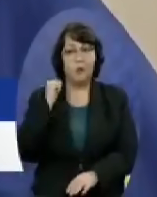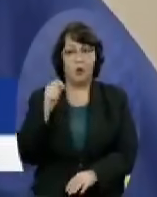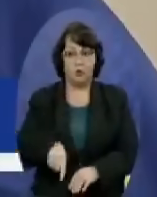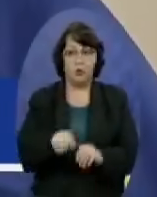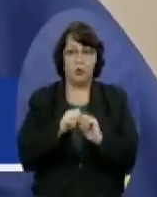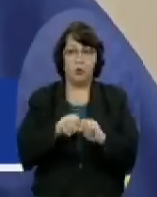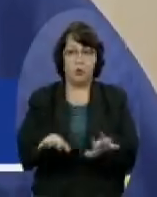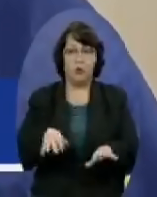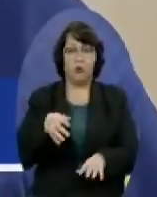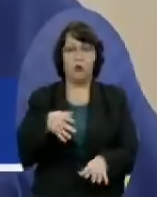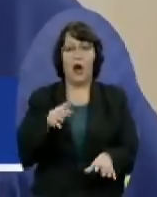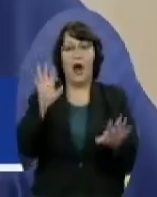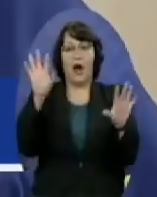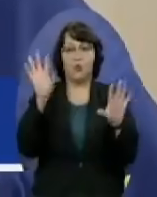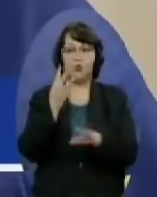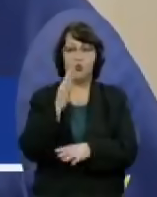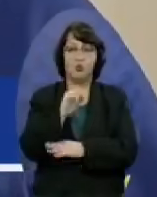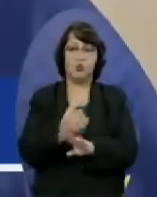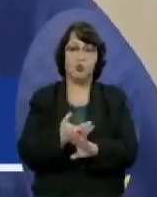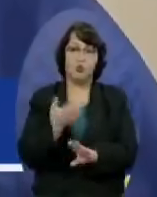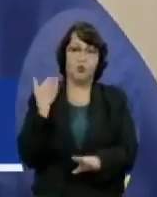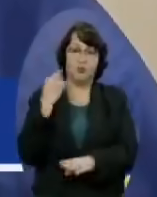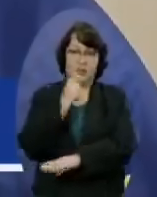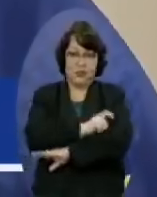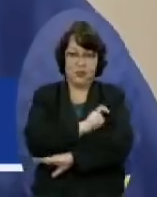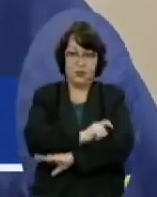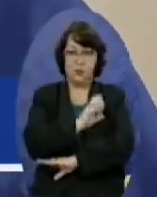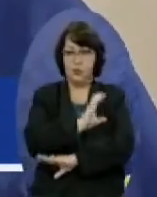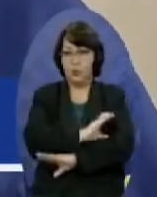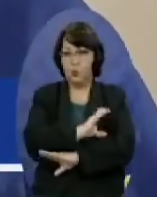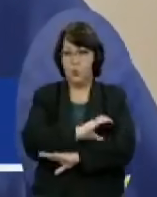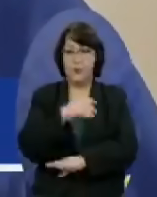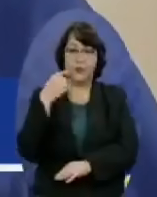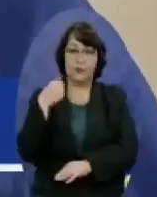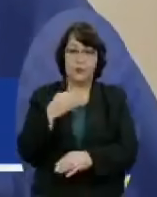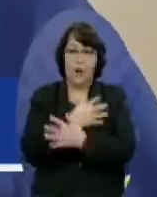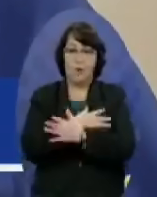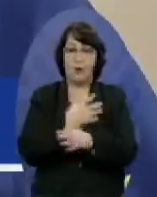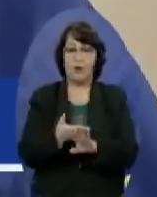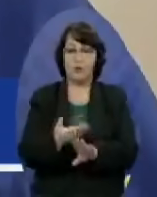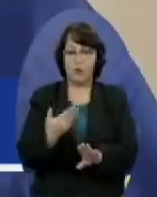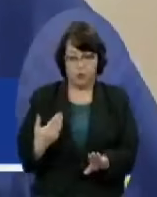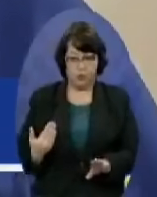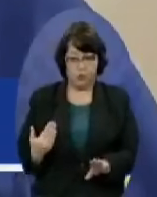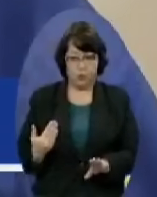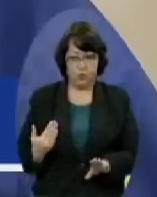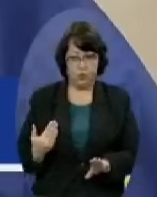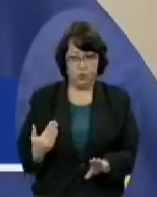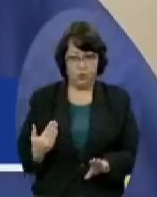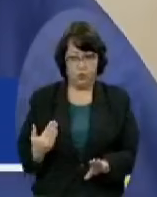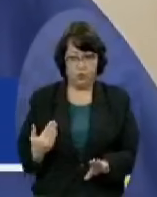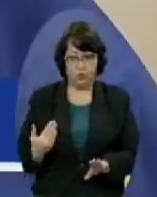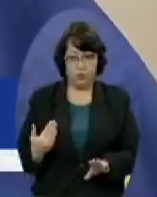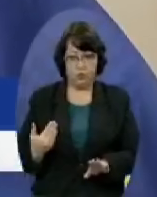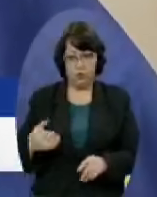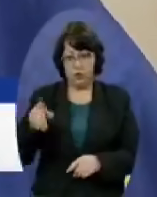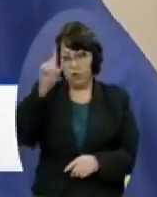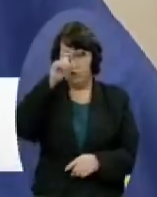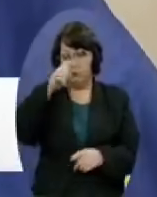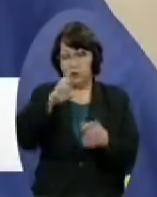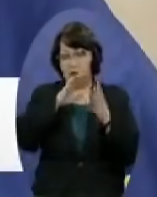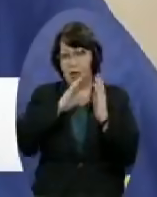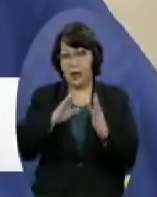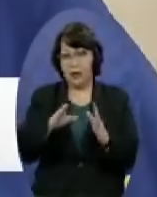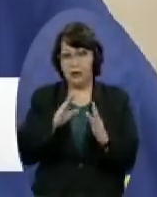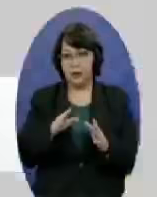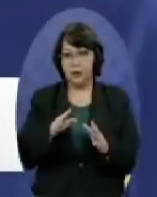тий. 2 хоногийн өмнө одоо ирчээ сургууль засварлахаас өмнө байсан үеэсээ ерөөхдөө эмнэлэгт хандж байгаа